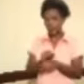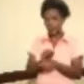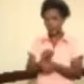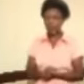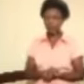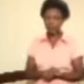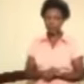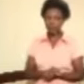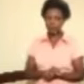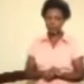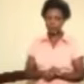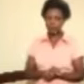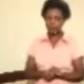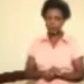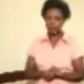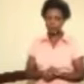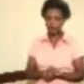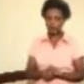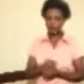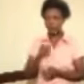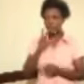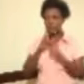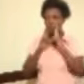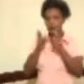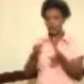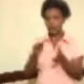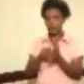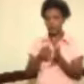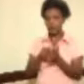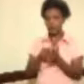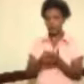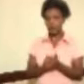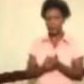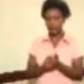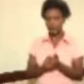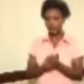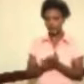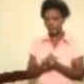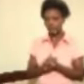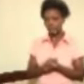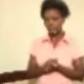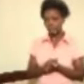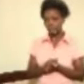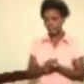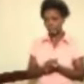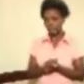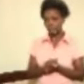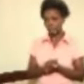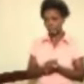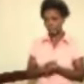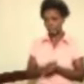Maniga, pas de commentaire. Pas de commentaire, mais journaliste, nous allons profiter de ça pour nous relancer. Oui,